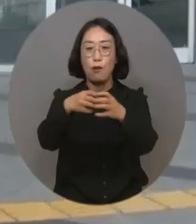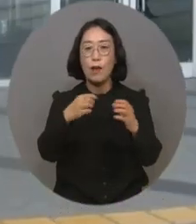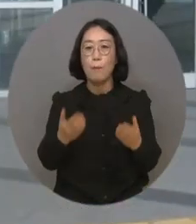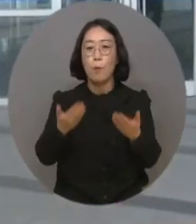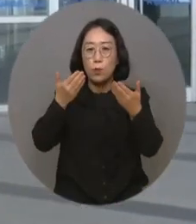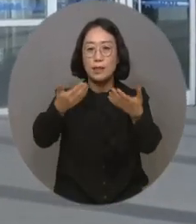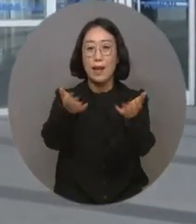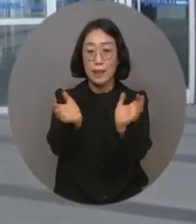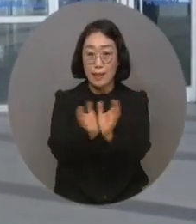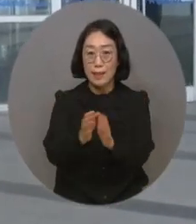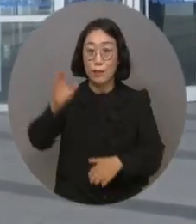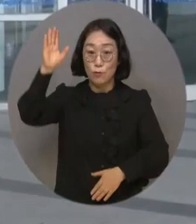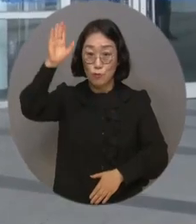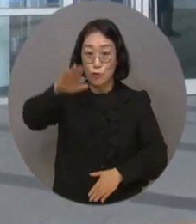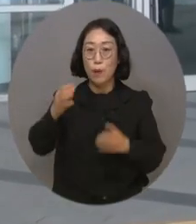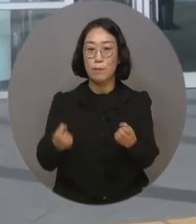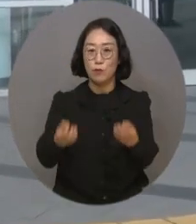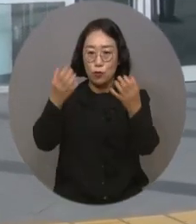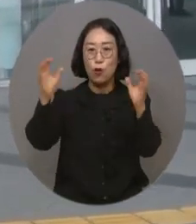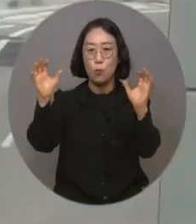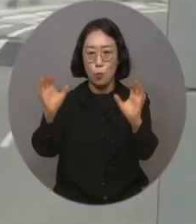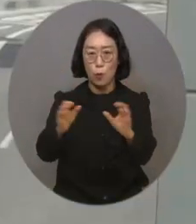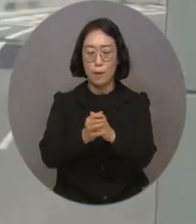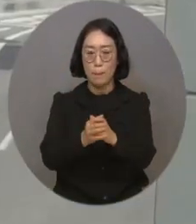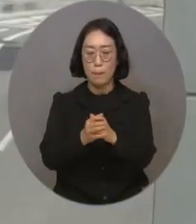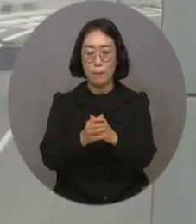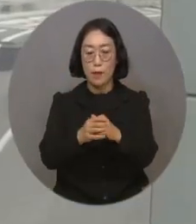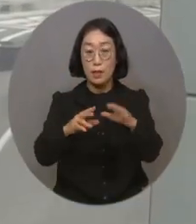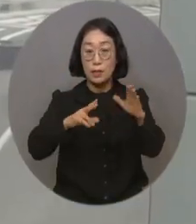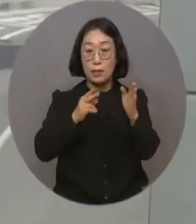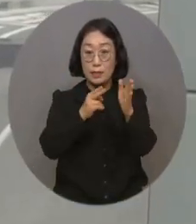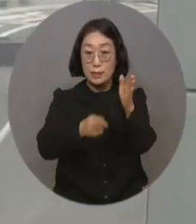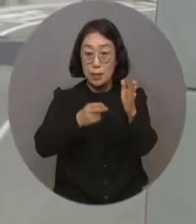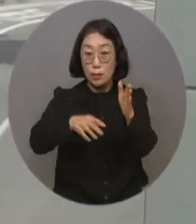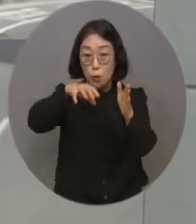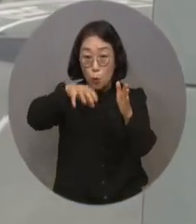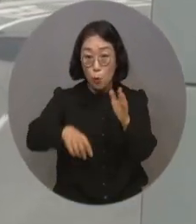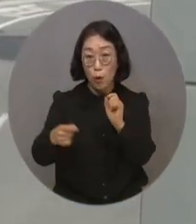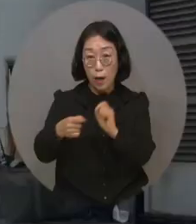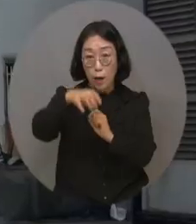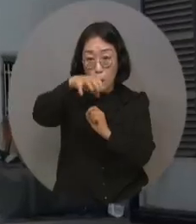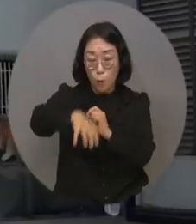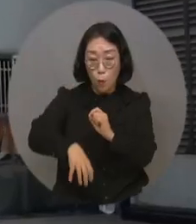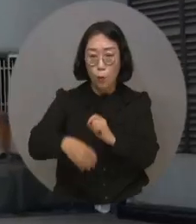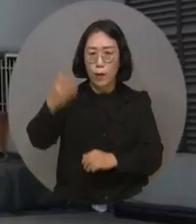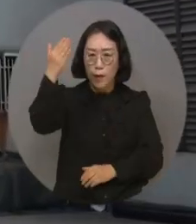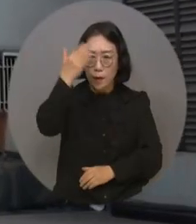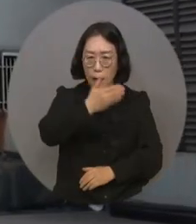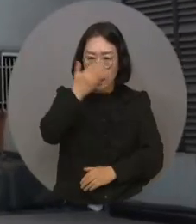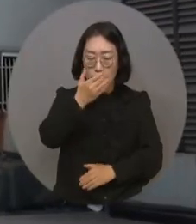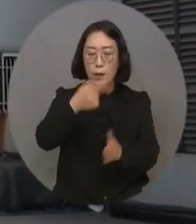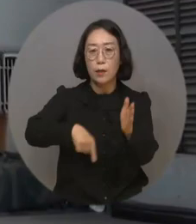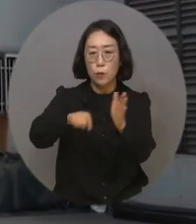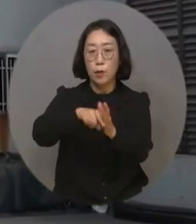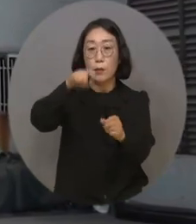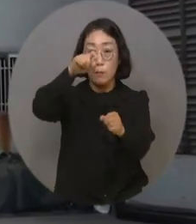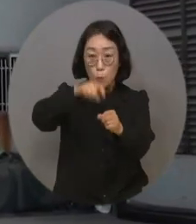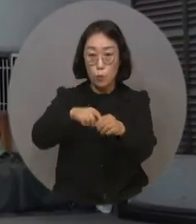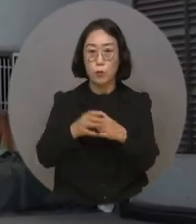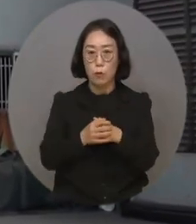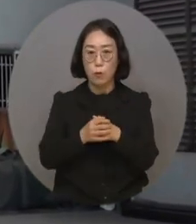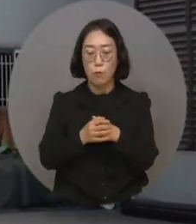있었습니다. 2021년 의정부역 주변 환경 개선을 목표로 시작한 봉사단의 활동은 의정부의 관문